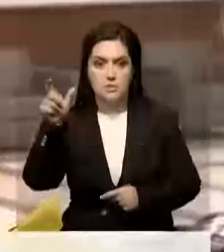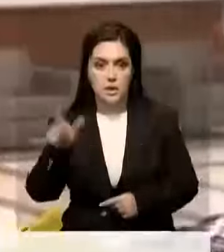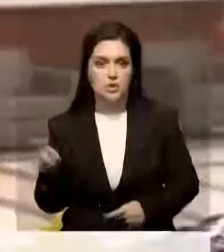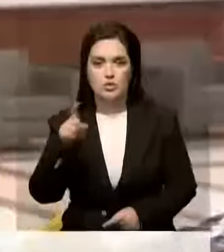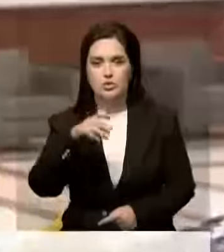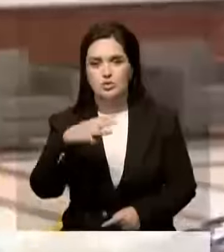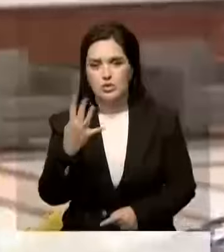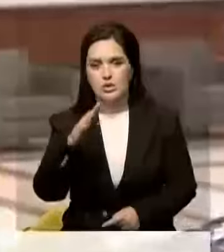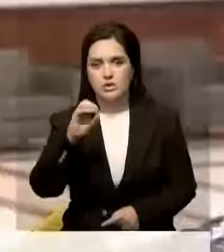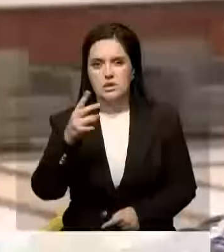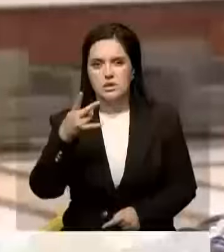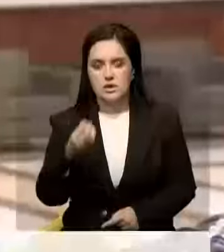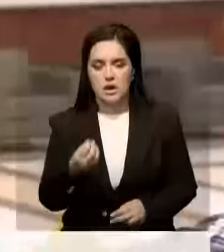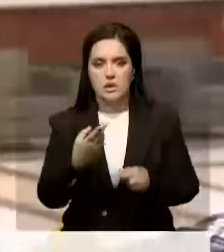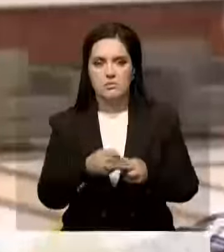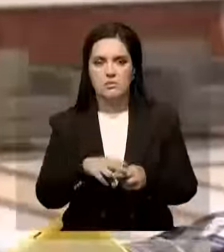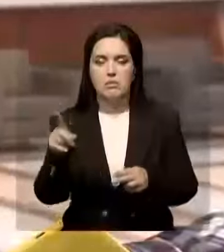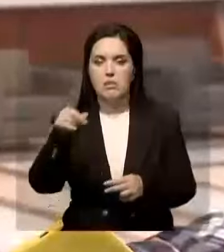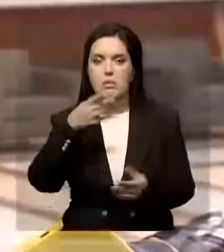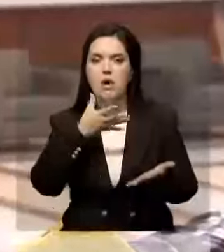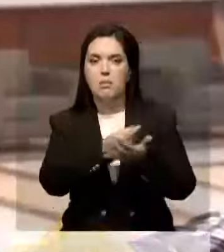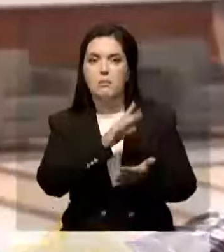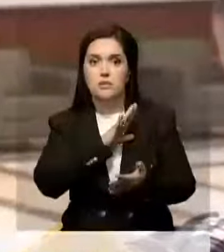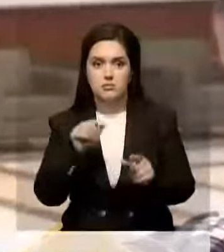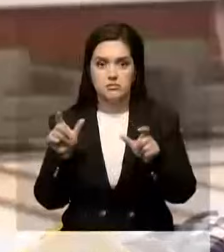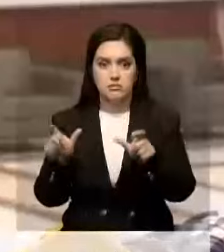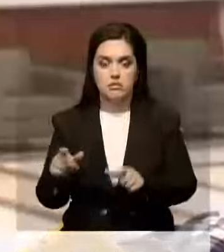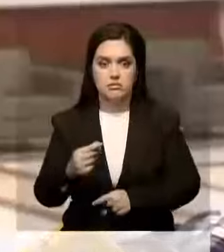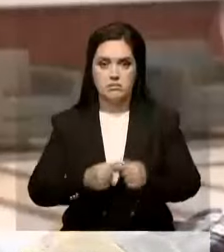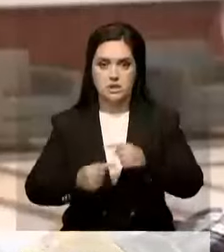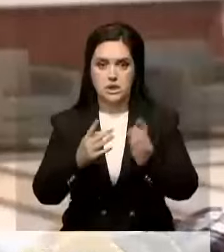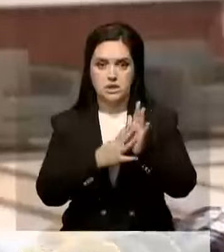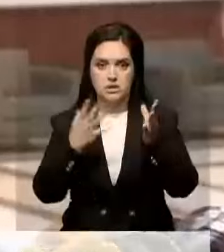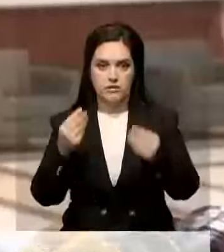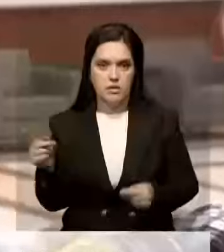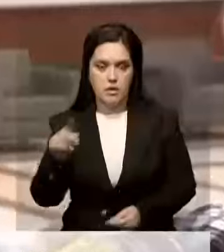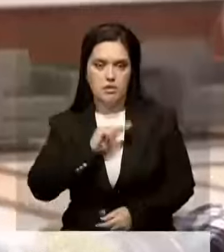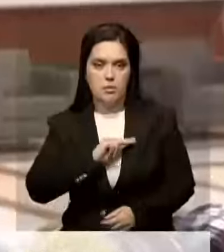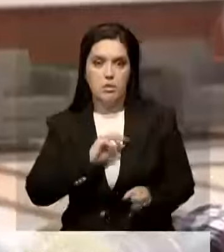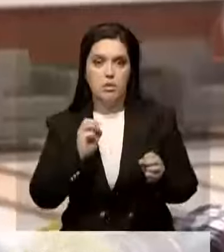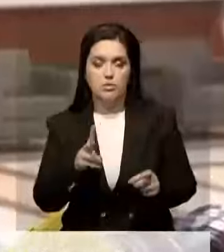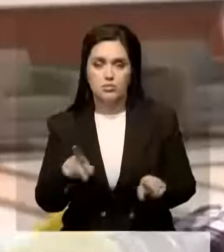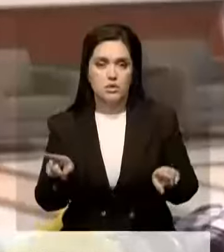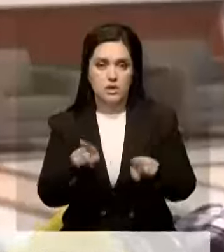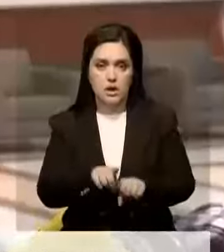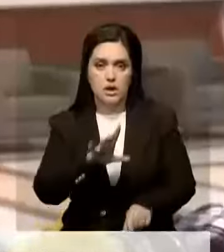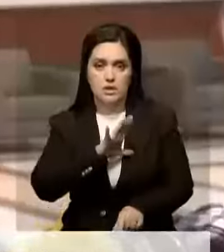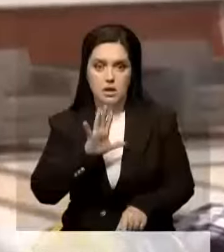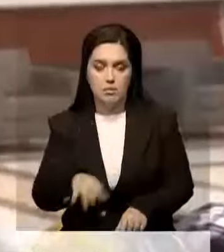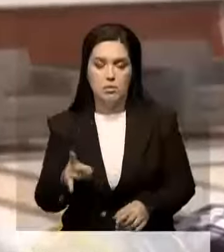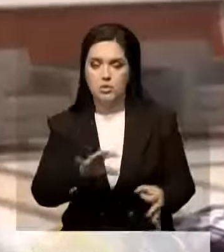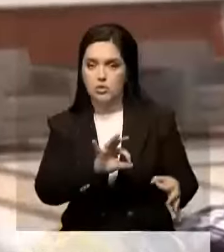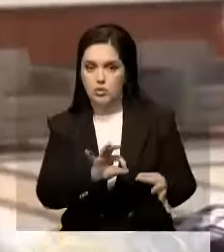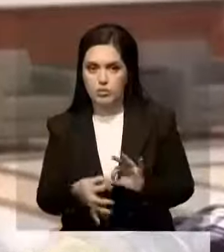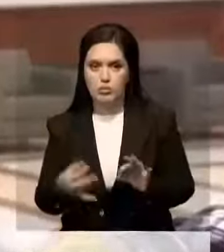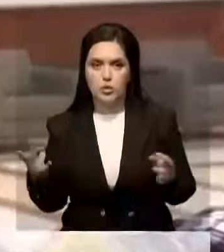у них заблокировали счет на 9 дней. Их бизнес был лишен возможности работать. Вот чтобы таких вот вещей не происходило, все эти вещи, нюансы должен